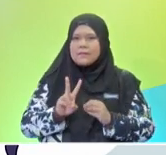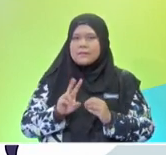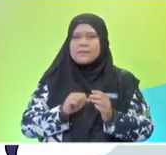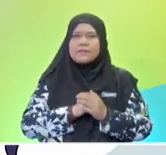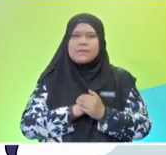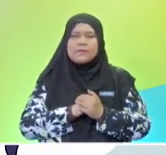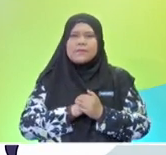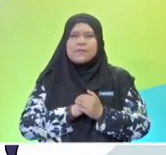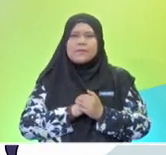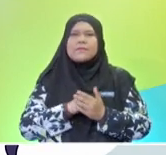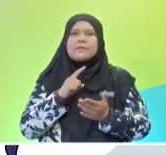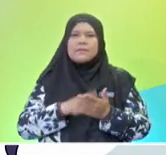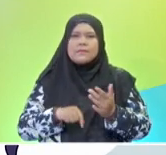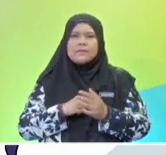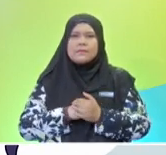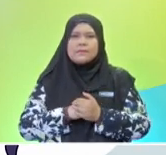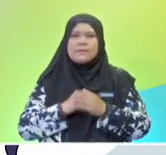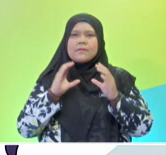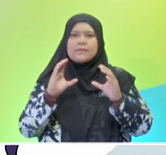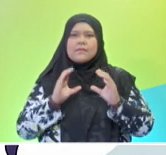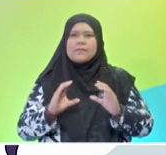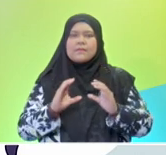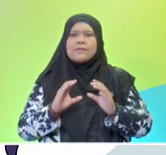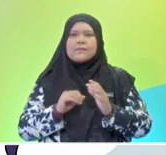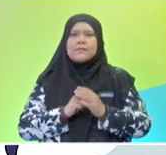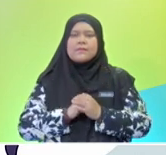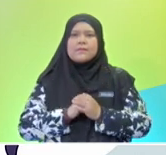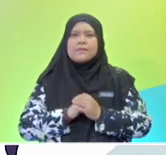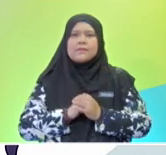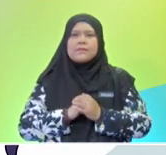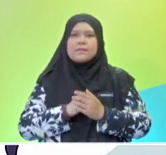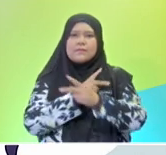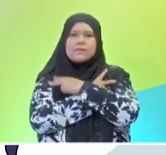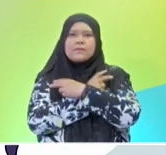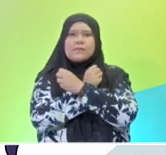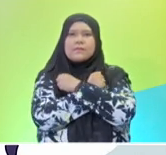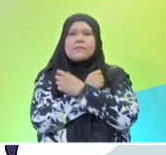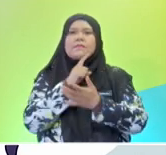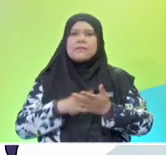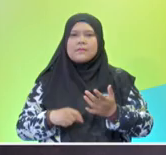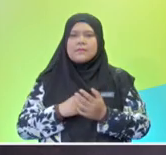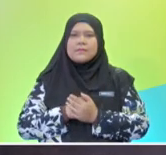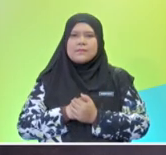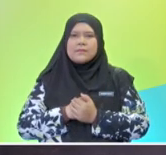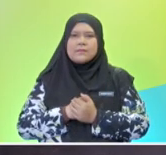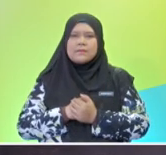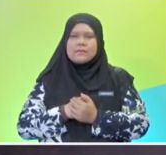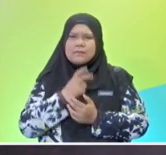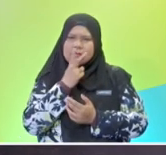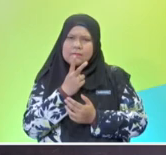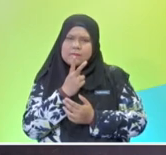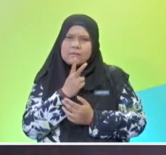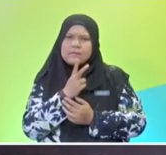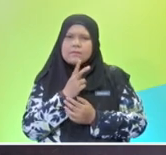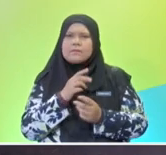Apakah cara nyatakan, apakah cara kasih sayang ni? Saya rasa mereka sedang bermain